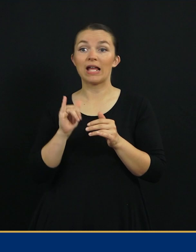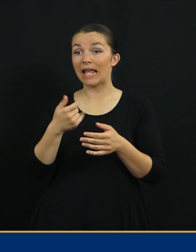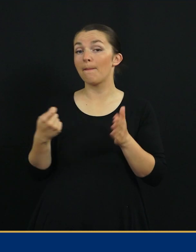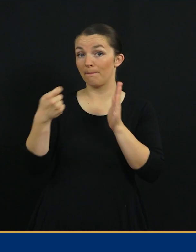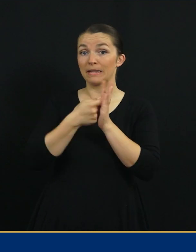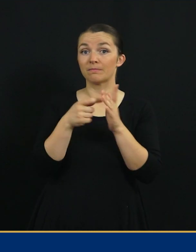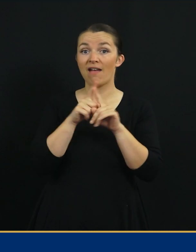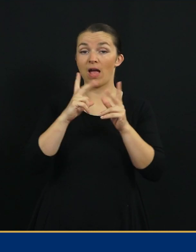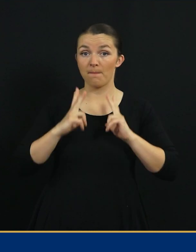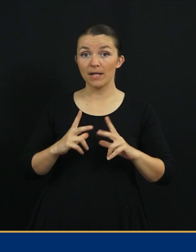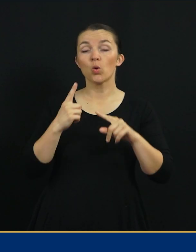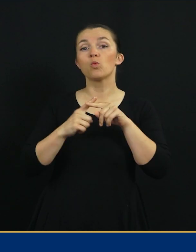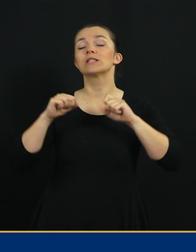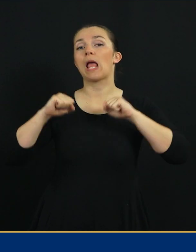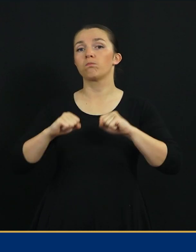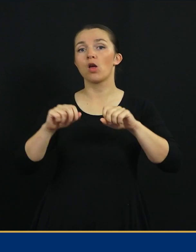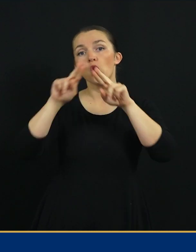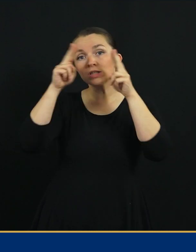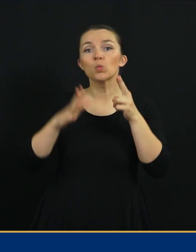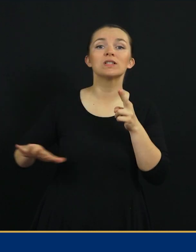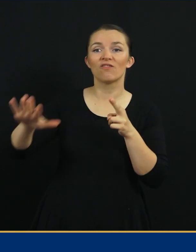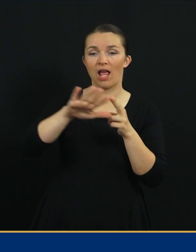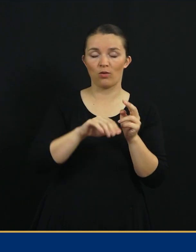k miru in stabilnosti v svetu.